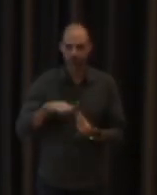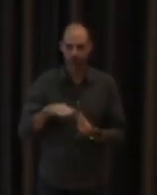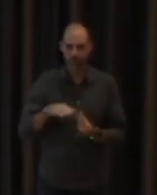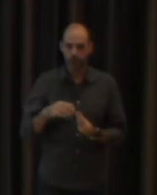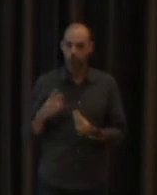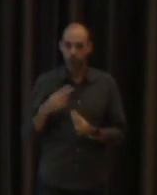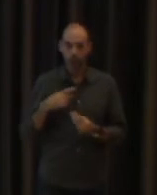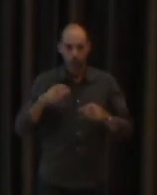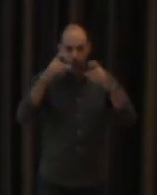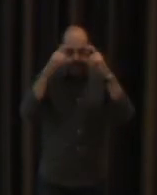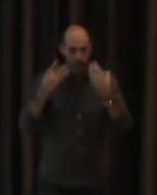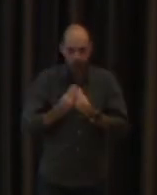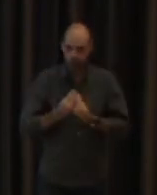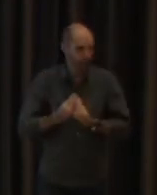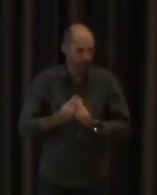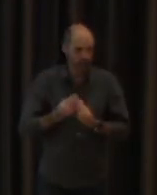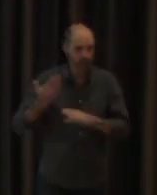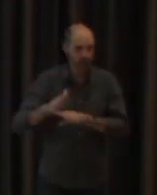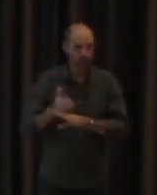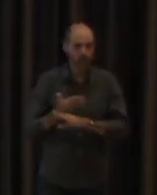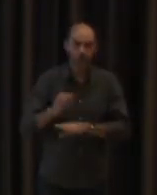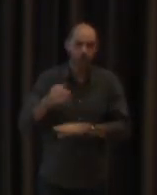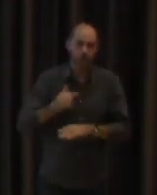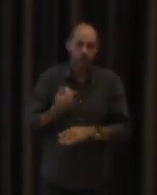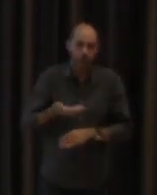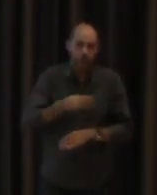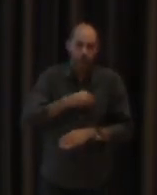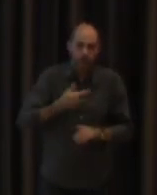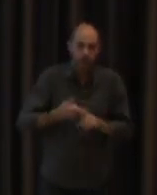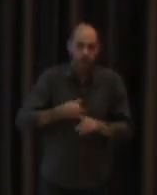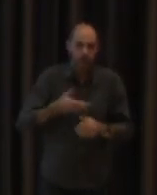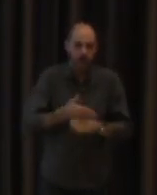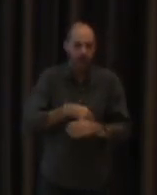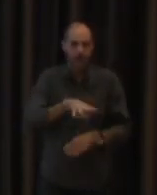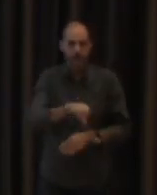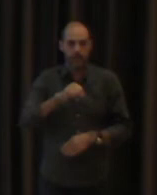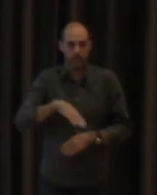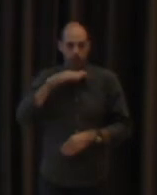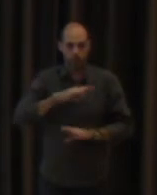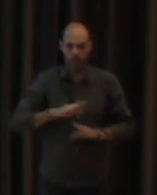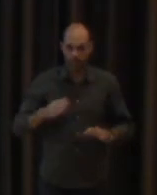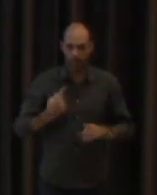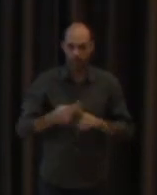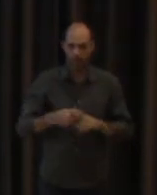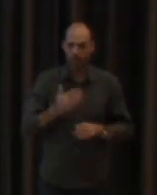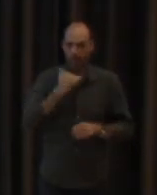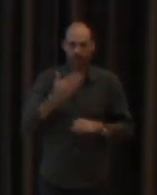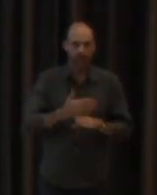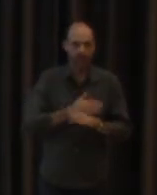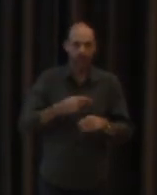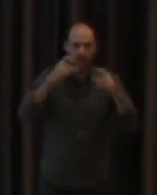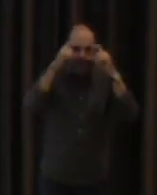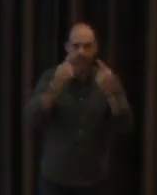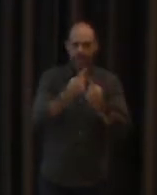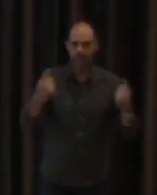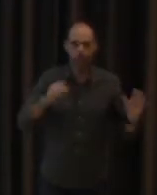no? Ara sí que podem dir per separat, però tampoc val la pena perquè ja s'entén que les ulleres per força han de ser per separat.